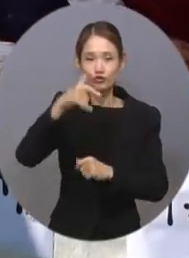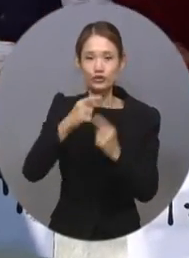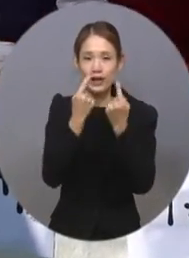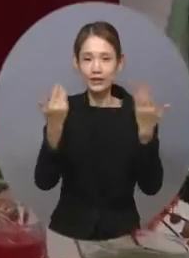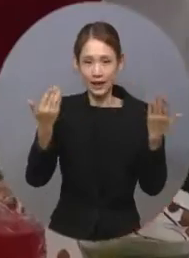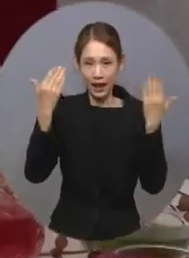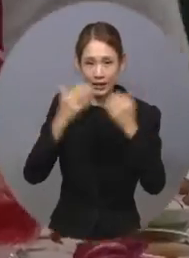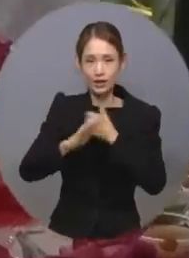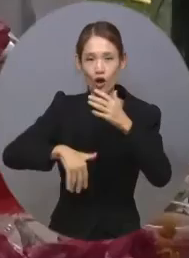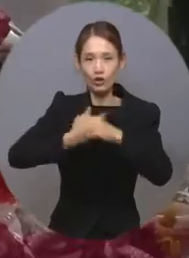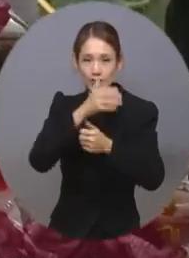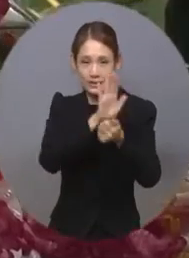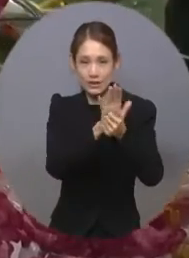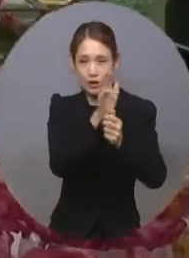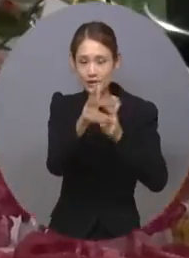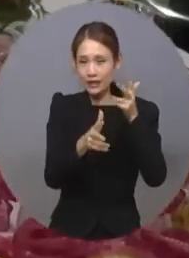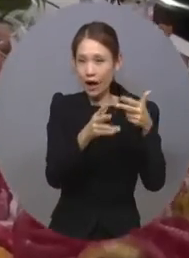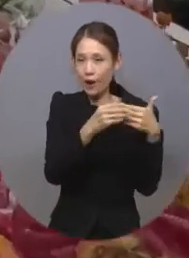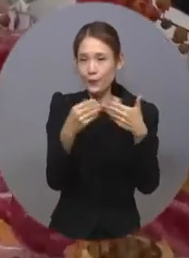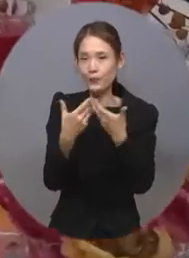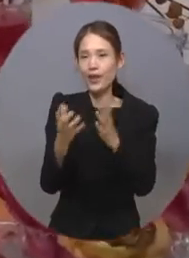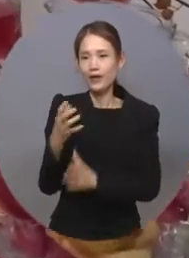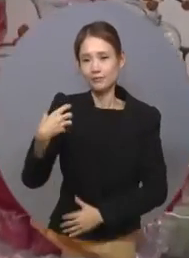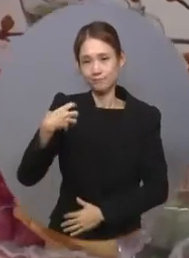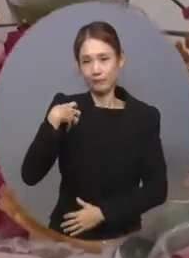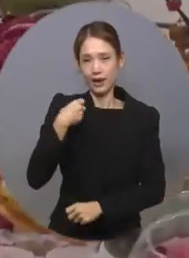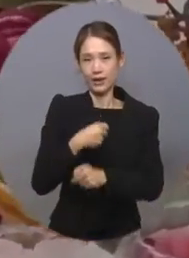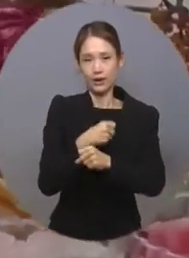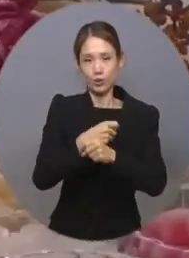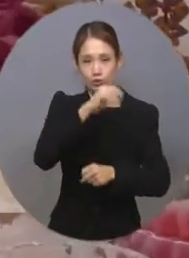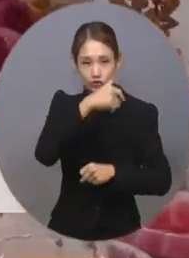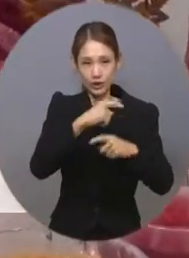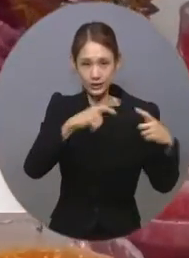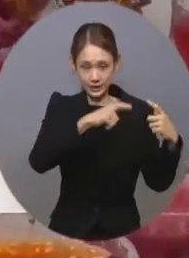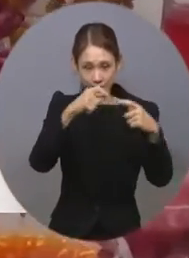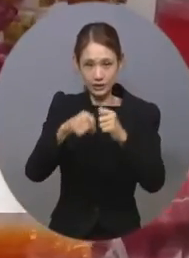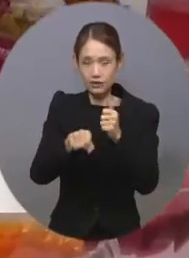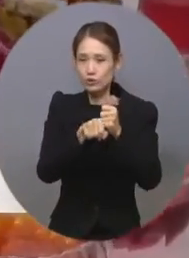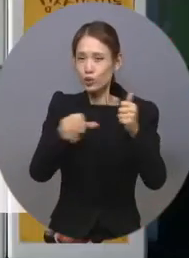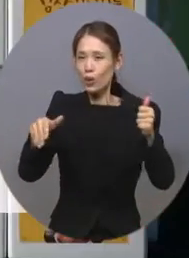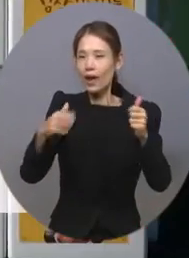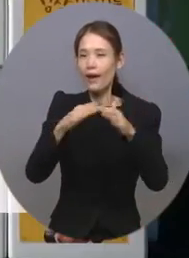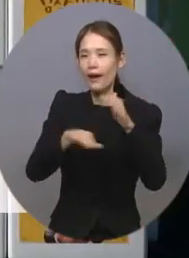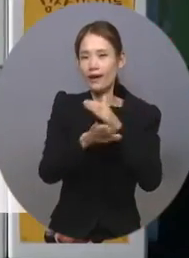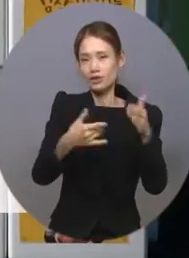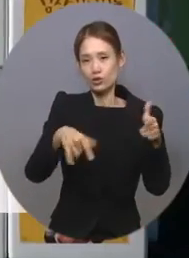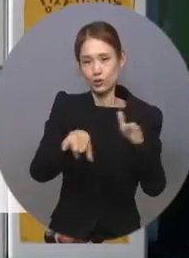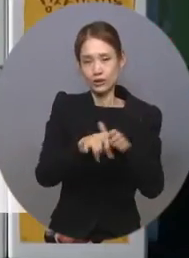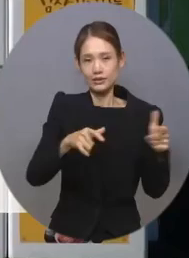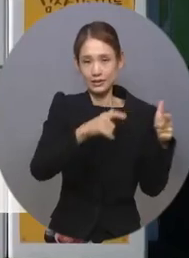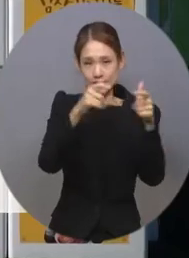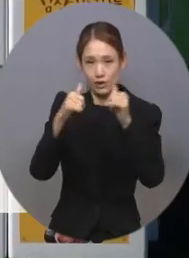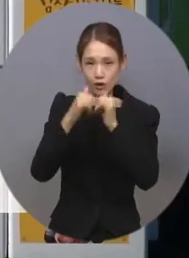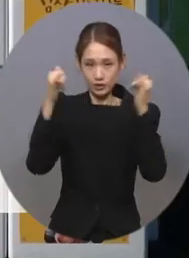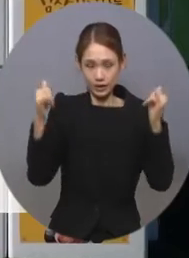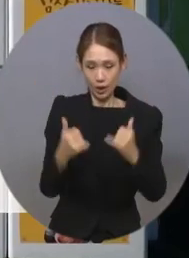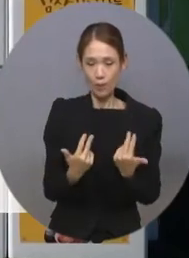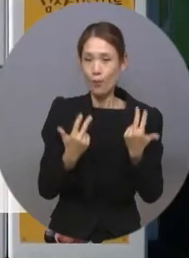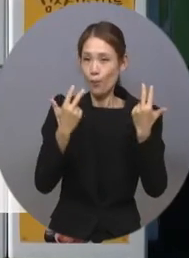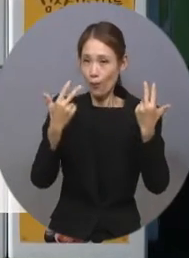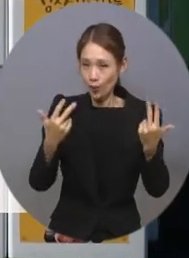군장대학교 혁신지원사업단이 주관했으며 군산시 내에 있는 소외계층을 위한 지역사회 봉사